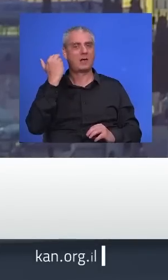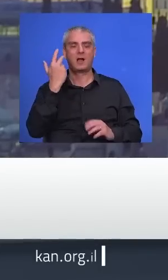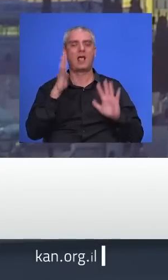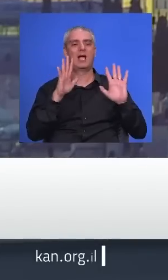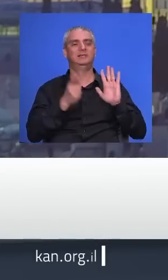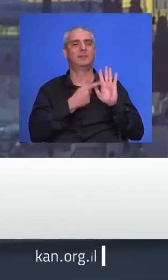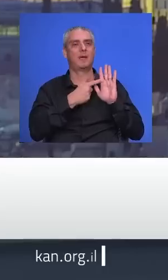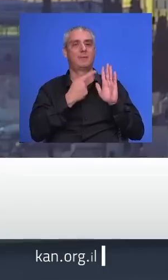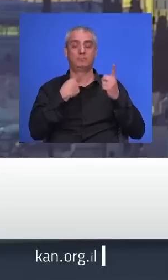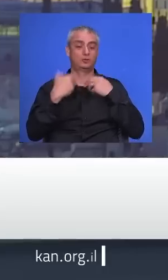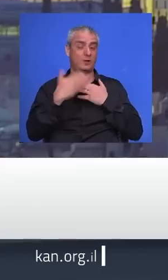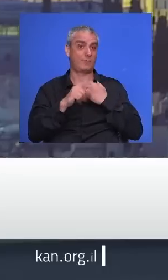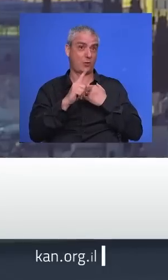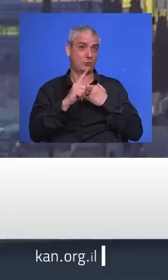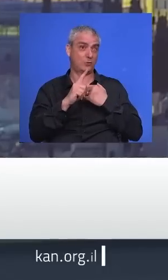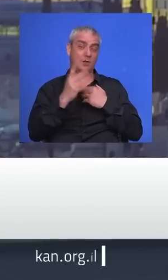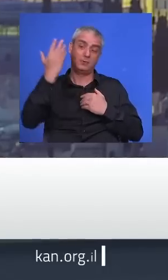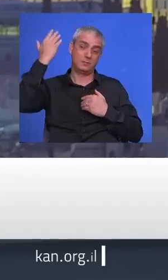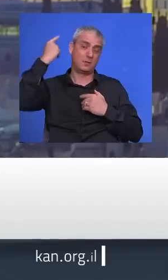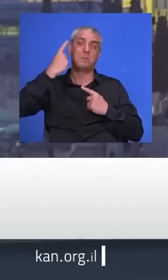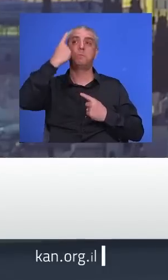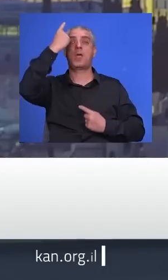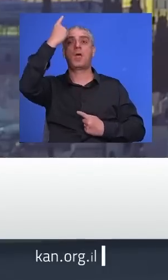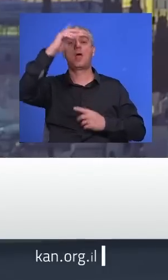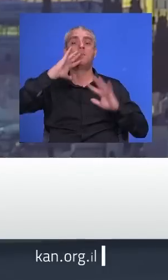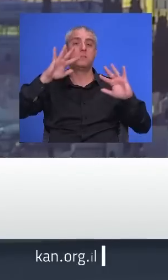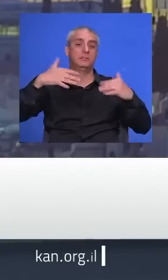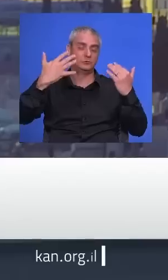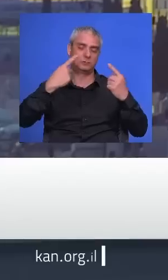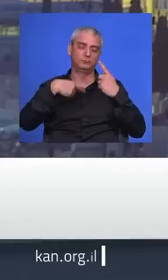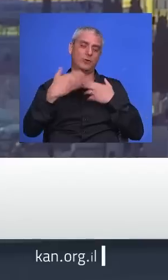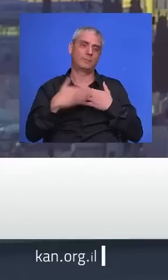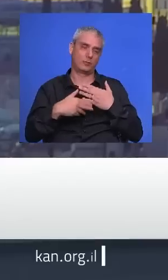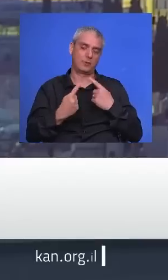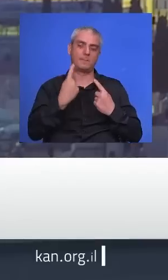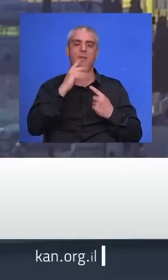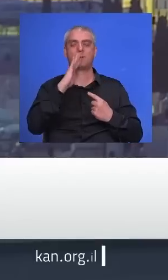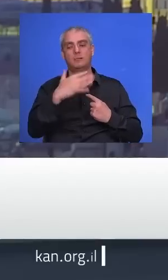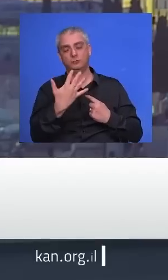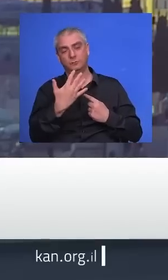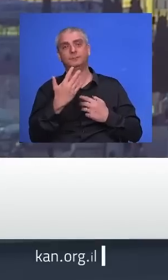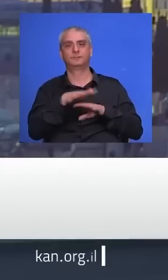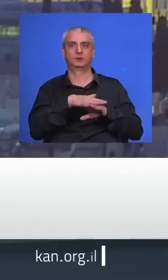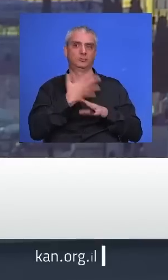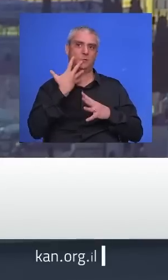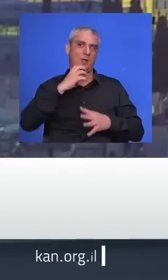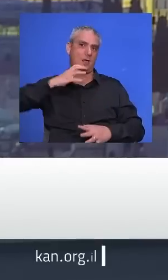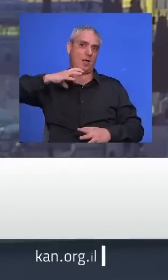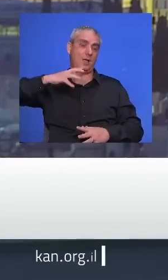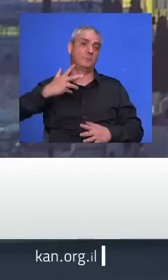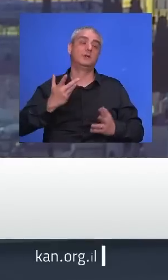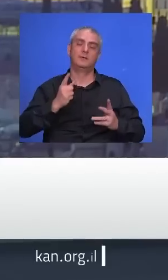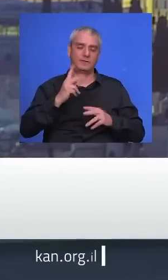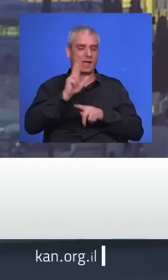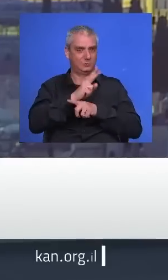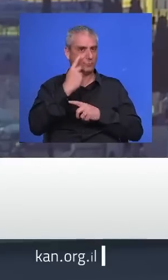ב-70 האחרונות, כשבעבר זה היה פעם בעשור, בשנים האחרונות זה פעם ב-5 שנים, מרגישים את הסיפור הזה של ההתחממות. חסות ונראה